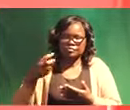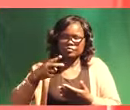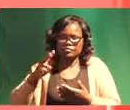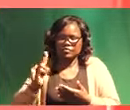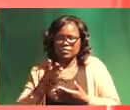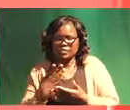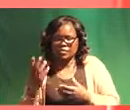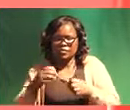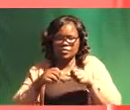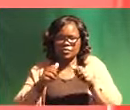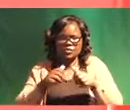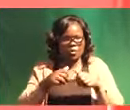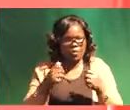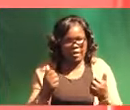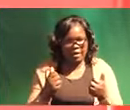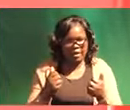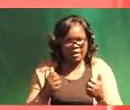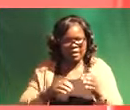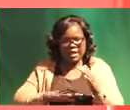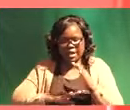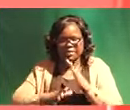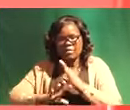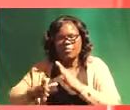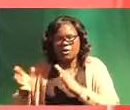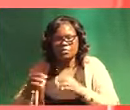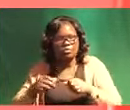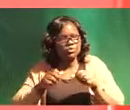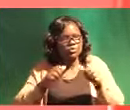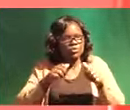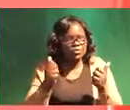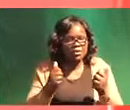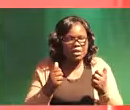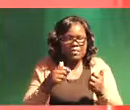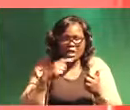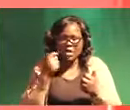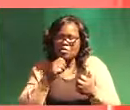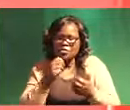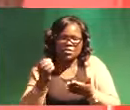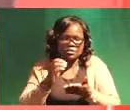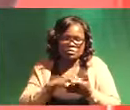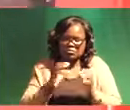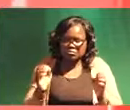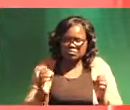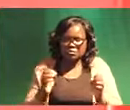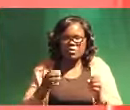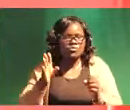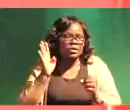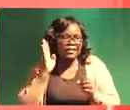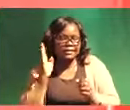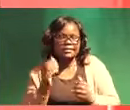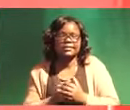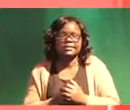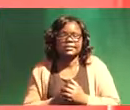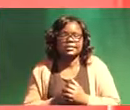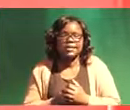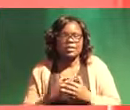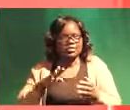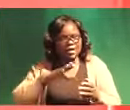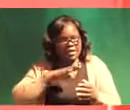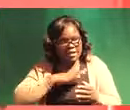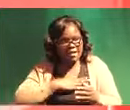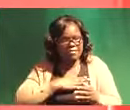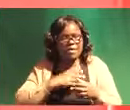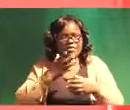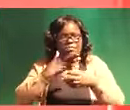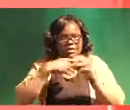mambo itaendelea, hiyo sub county nafikiri itakuwa imeendelea. Mambo ya miraa sitaki nirejelee tena, mumesikia, na hayo yanatosha, na mheshimiwa